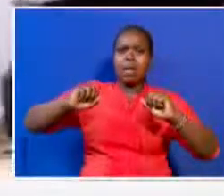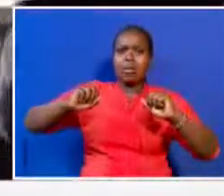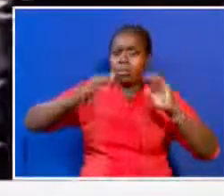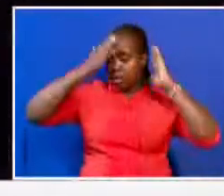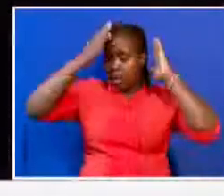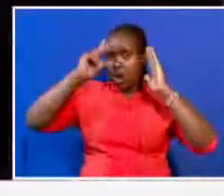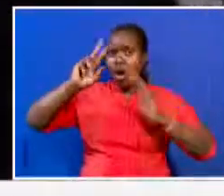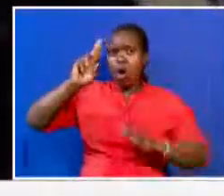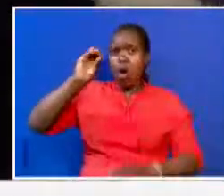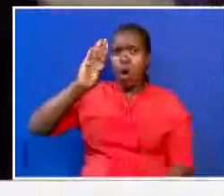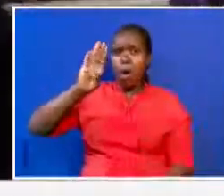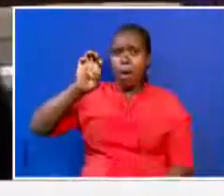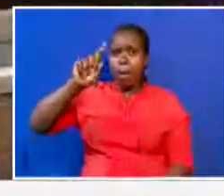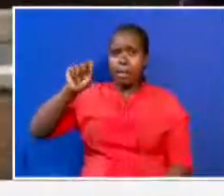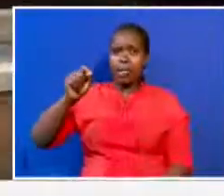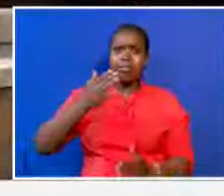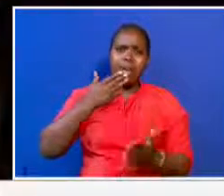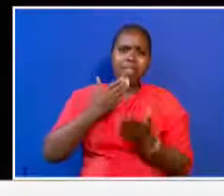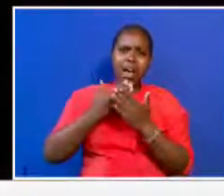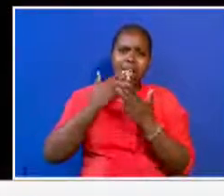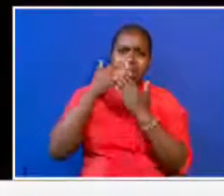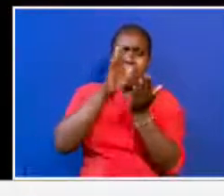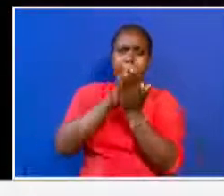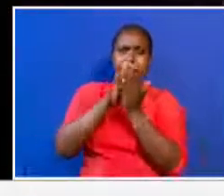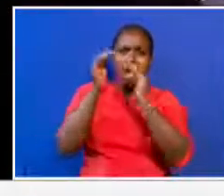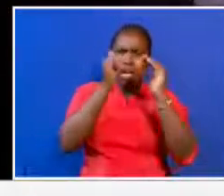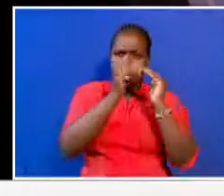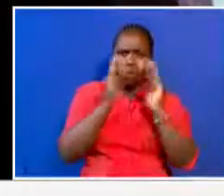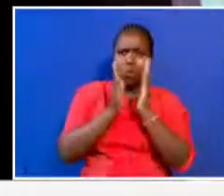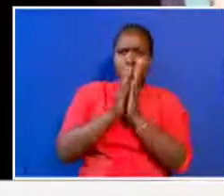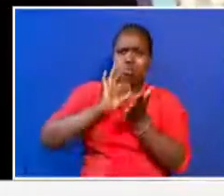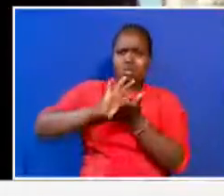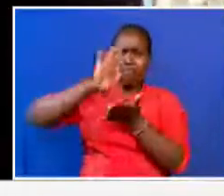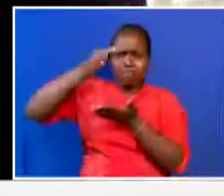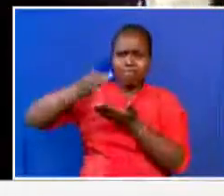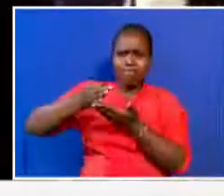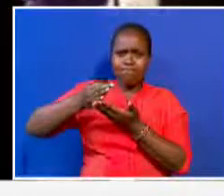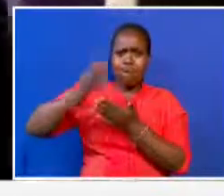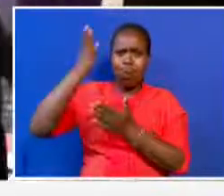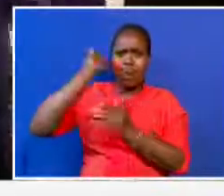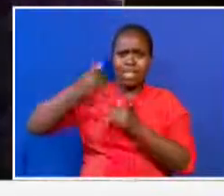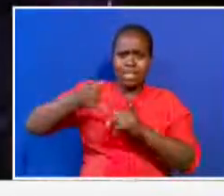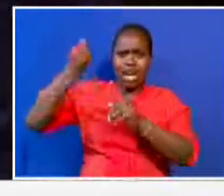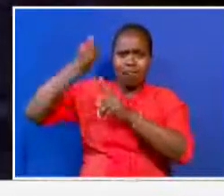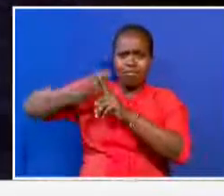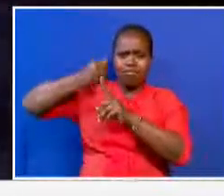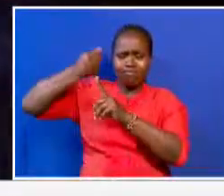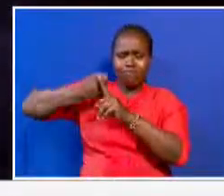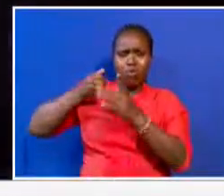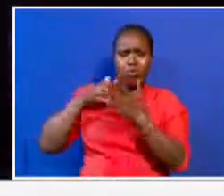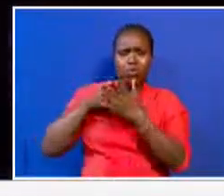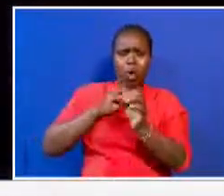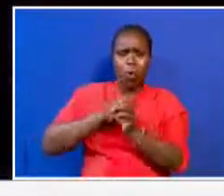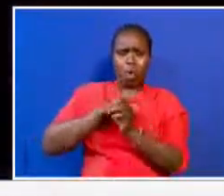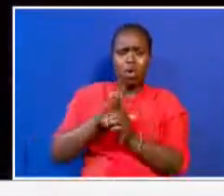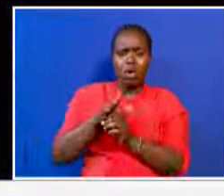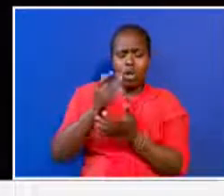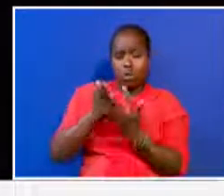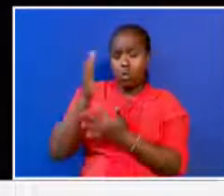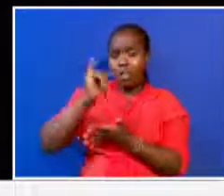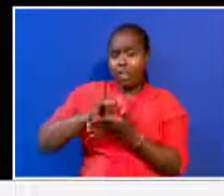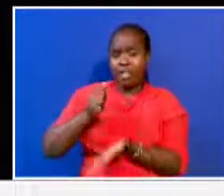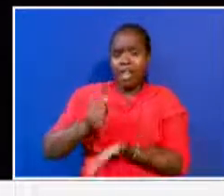Robert Langat ameshukuru usimamizi wa benki ya Equity na bodi ya fedha ya kupambana na maradhi ya COVID-19 kwa msaada huo.